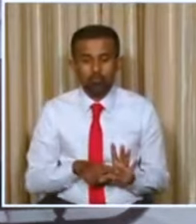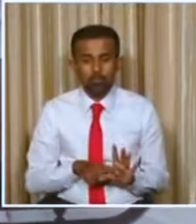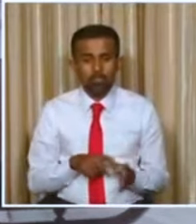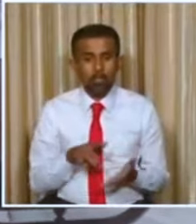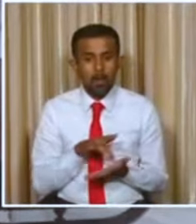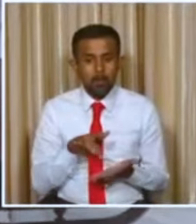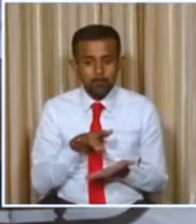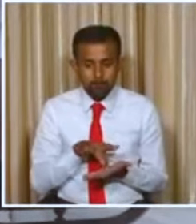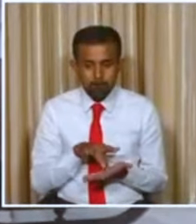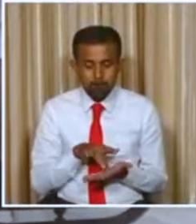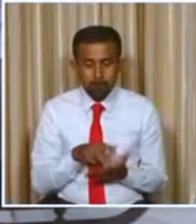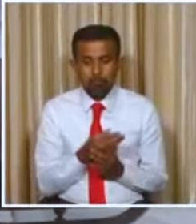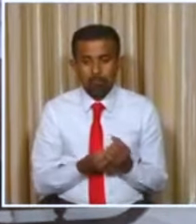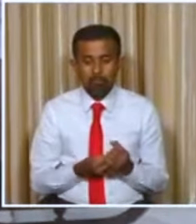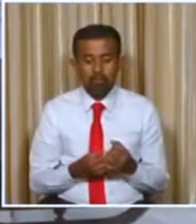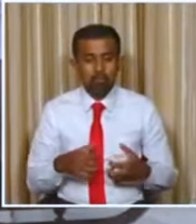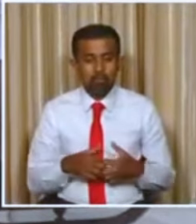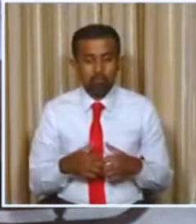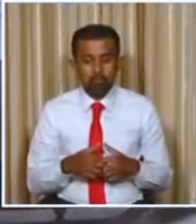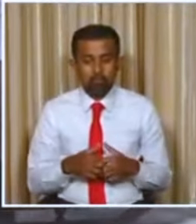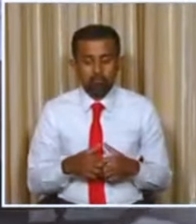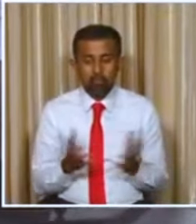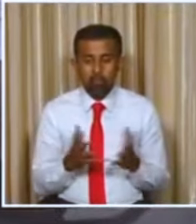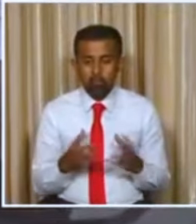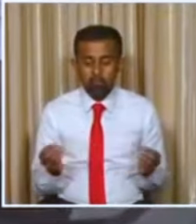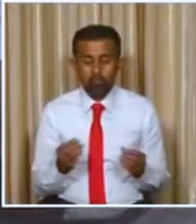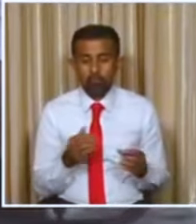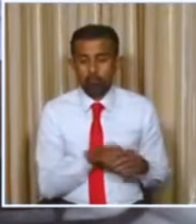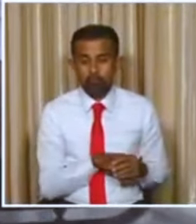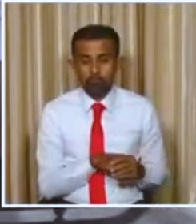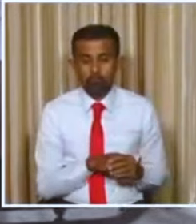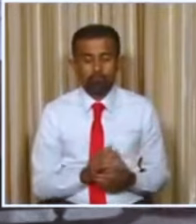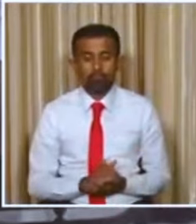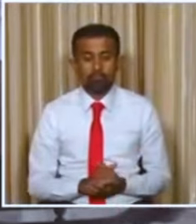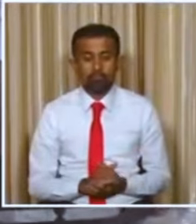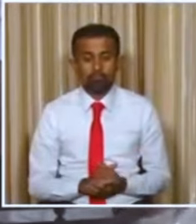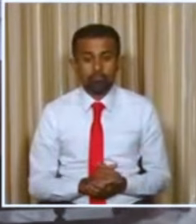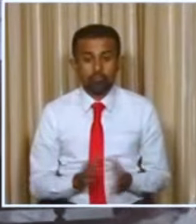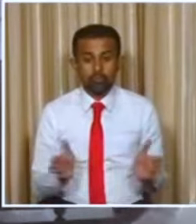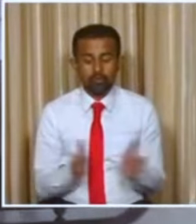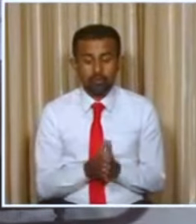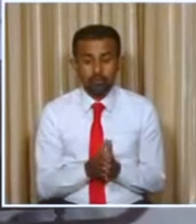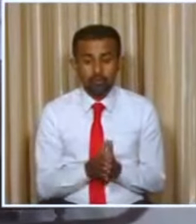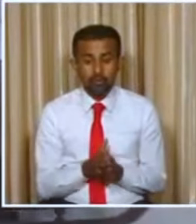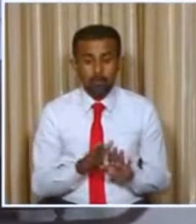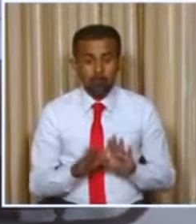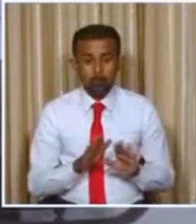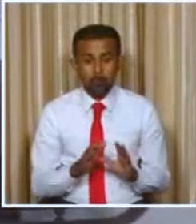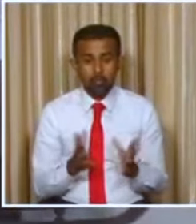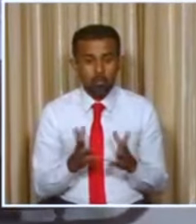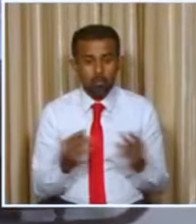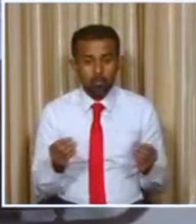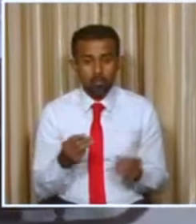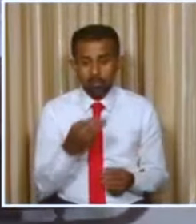பங்கெடுப்பதற்கு தயாராக இருக்கிறோம். ஆனால் இந்த ஒட்டியாட்சி முறைமை ஒழிக்கப்பட்டு, எங்கள் மீதான ஒடுக்குமுறைகள் அனைத்தும் நிறுத்தப்பட்டு, தமிழர் தேசம் சமத்துவமாக